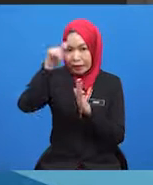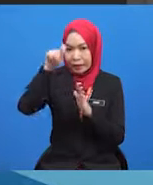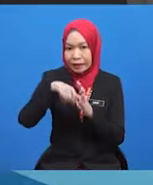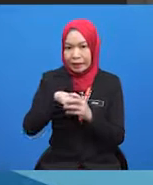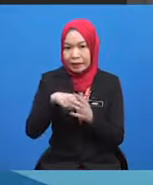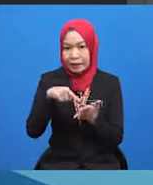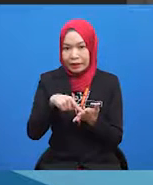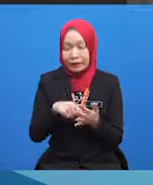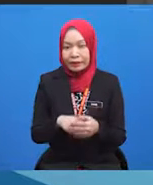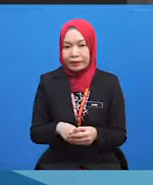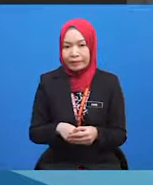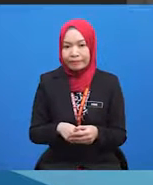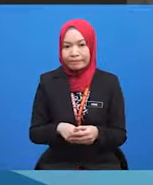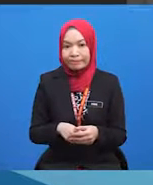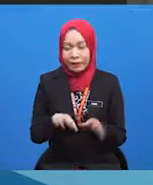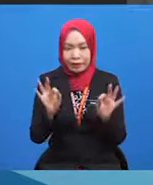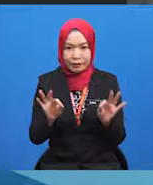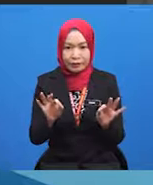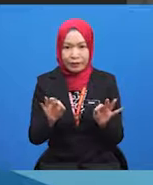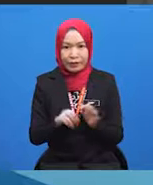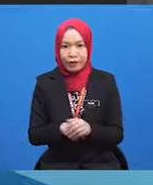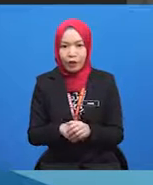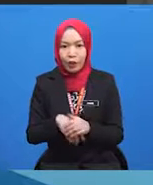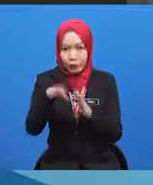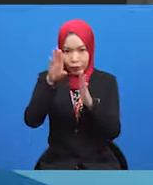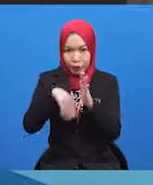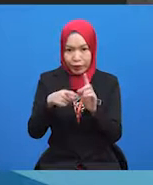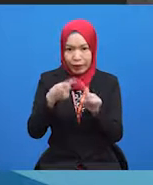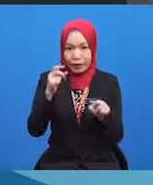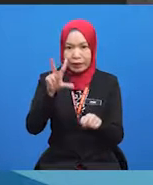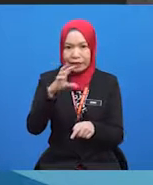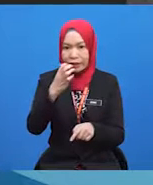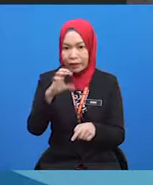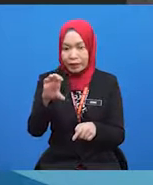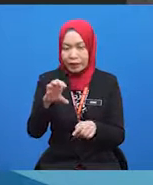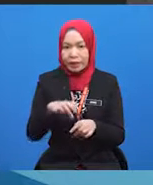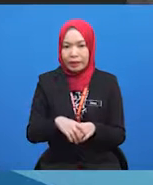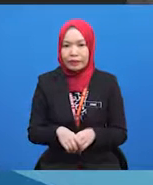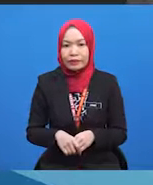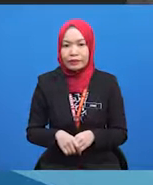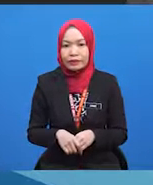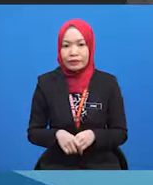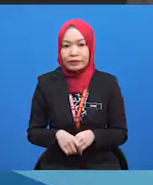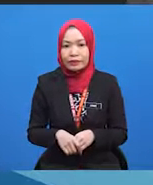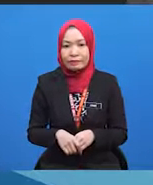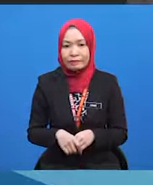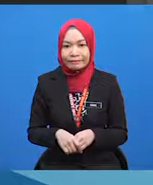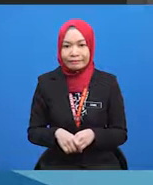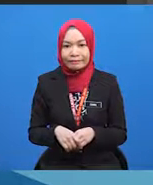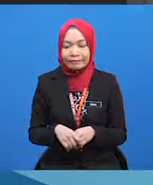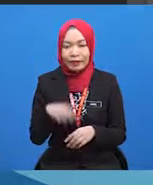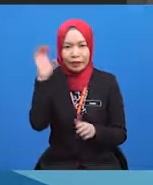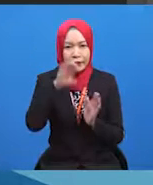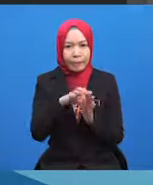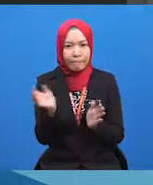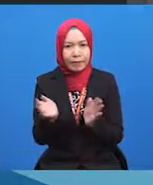kerana jika resolusi yang dipilih kurang daripada 300 piksel per inci, kualiti imej akan